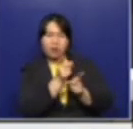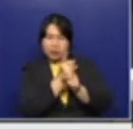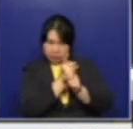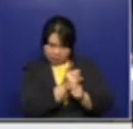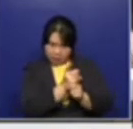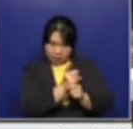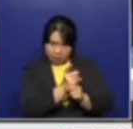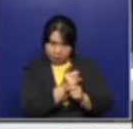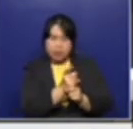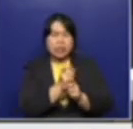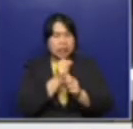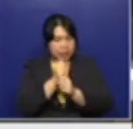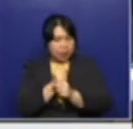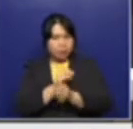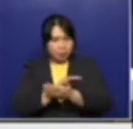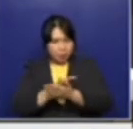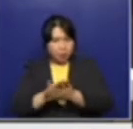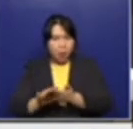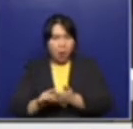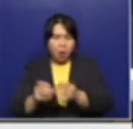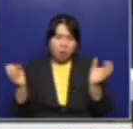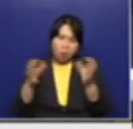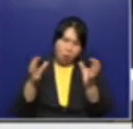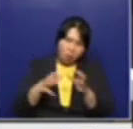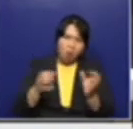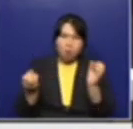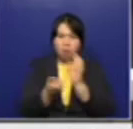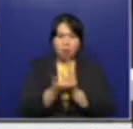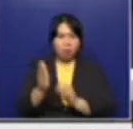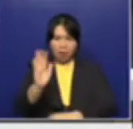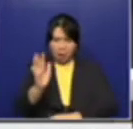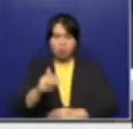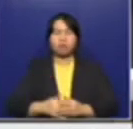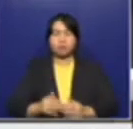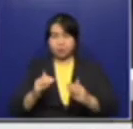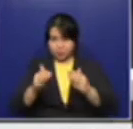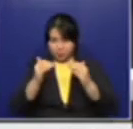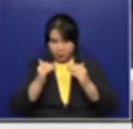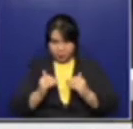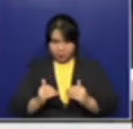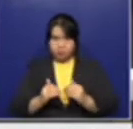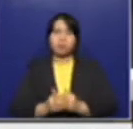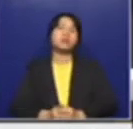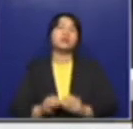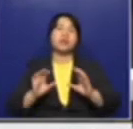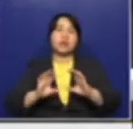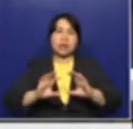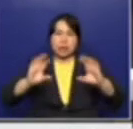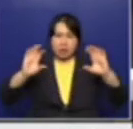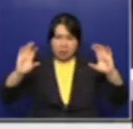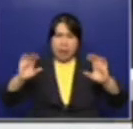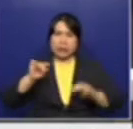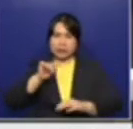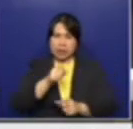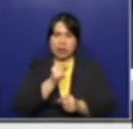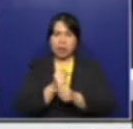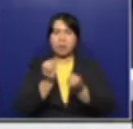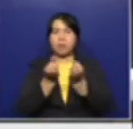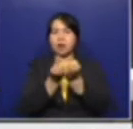ติวิธีเช่นกันข้อที่2รัฐบาลต้องสนับสนุนให้มีการจัดทำรัฐธรรมนูญ